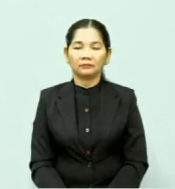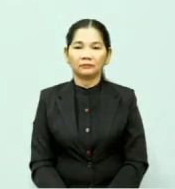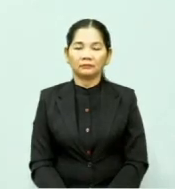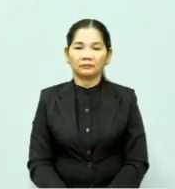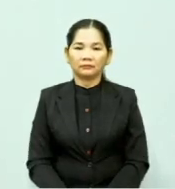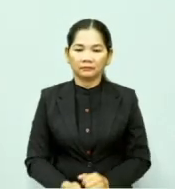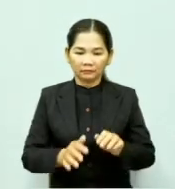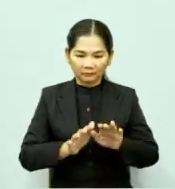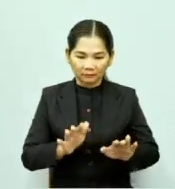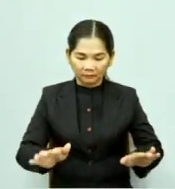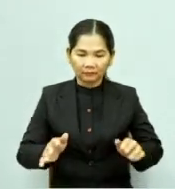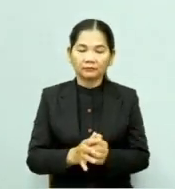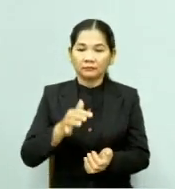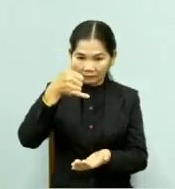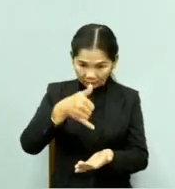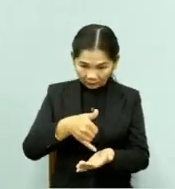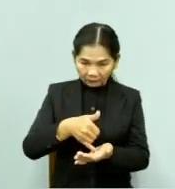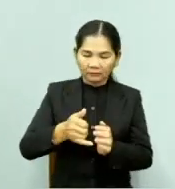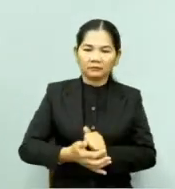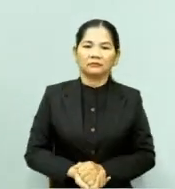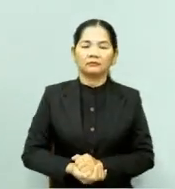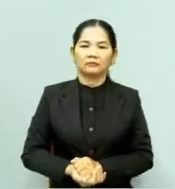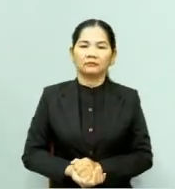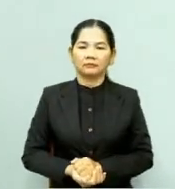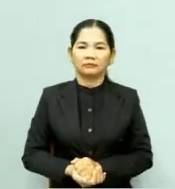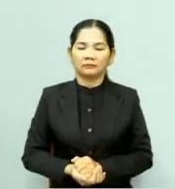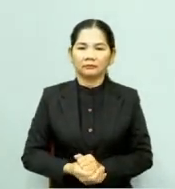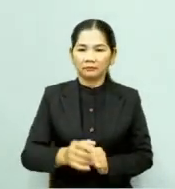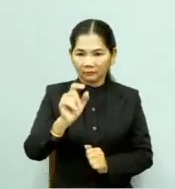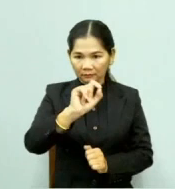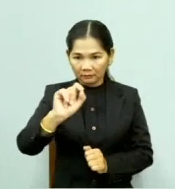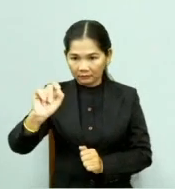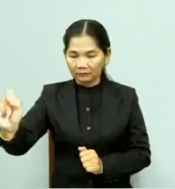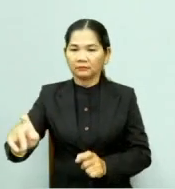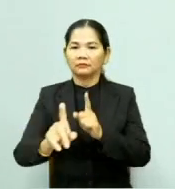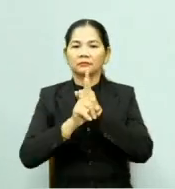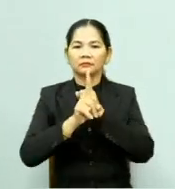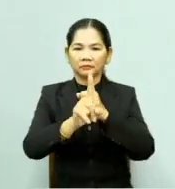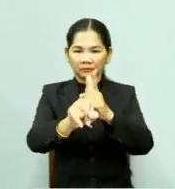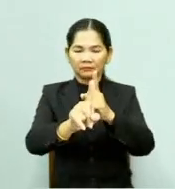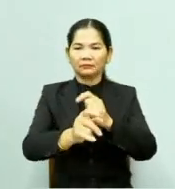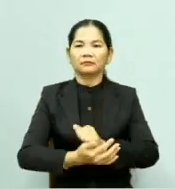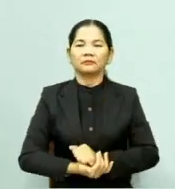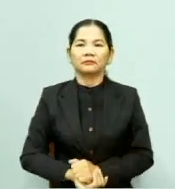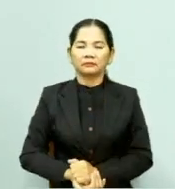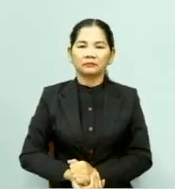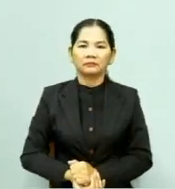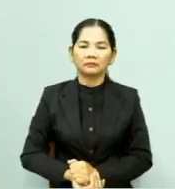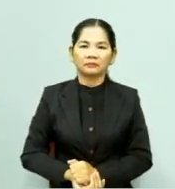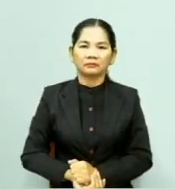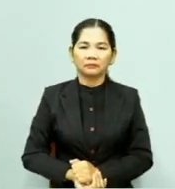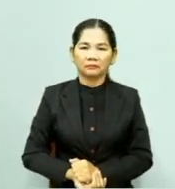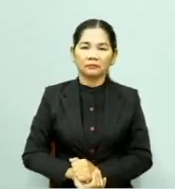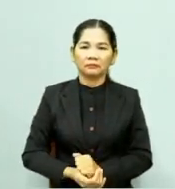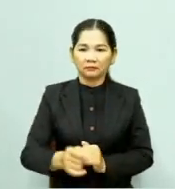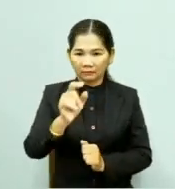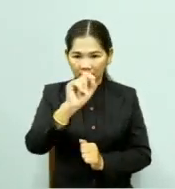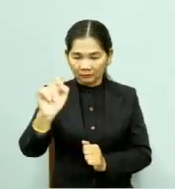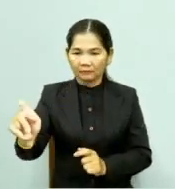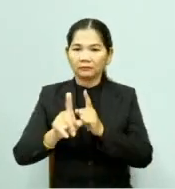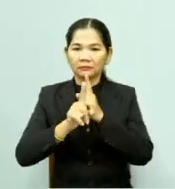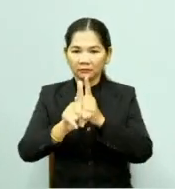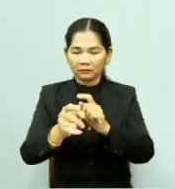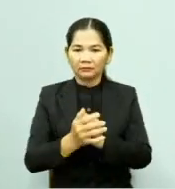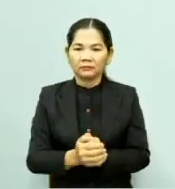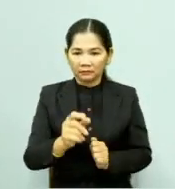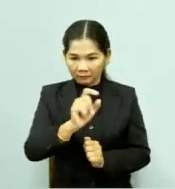chá câu tặng ác khí anh chân thằng ngày ní nà con cứ xâm này đọc bà dưỡng cứ dưỡng sổ xế tám tạm án hay ca sổ xế tạm án đọc bà dưỡng